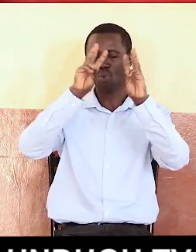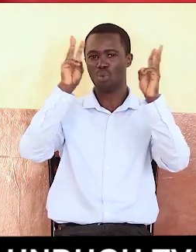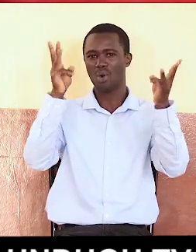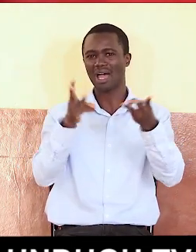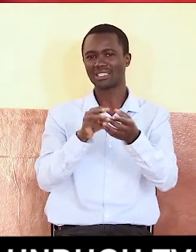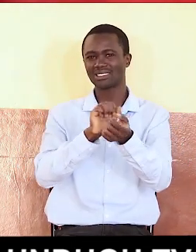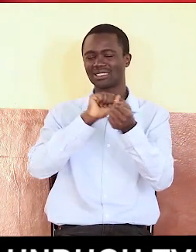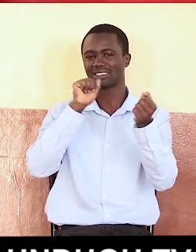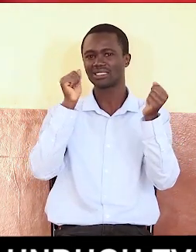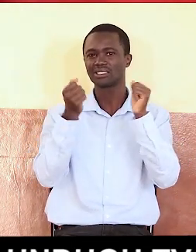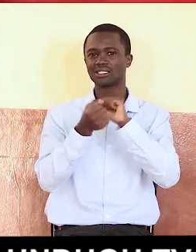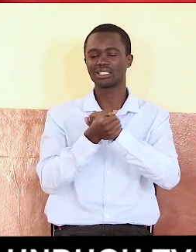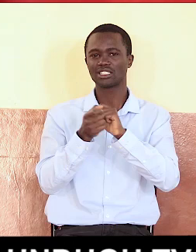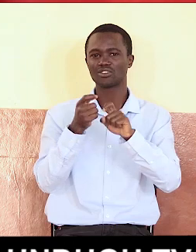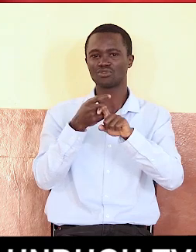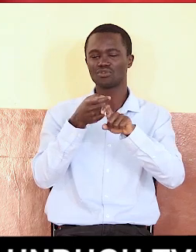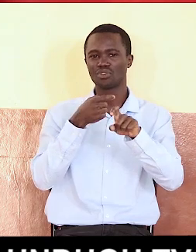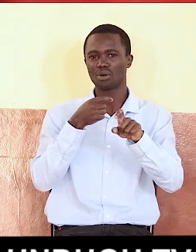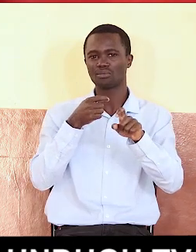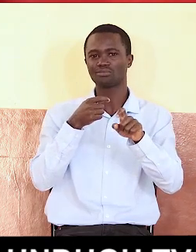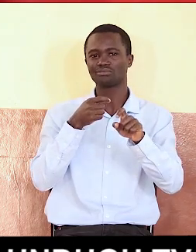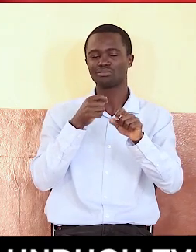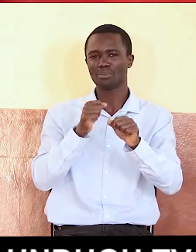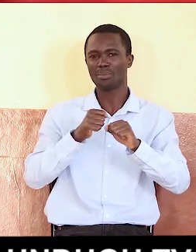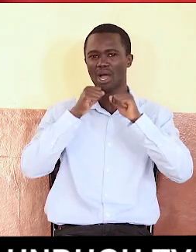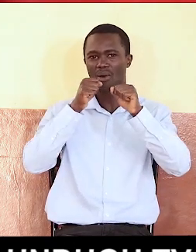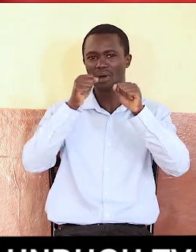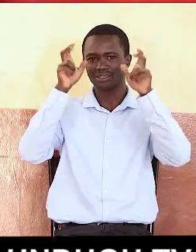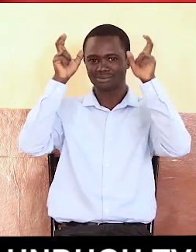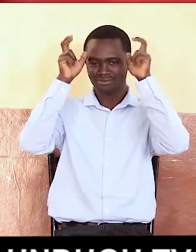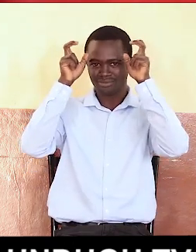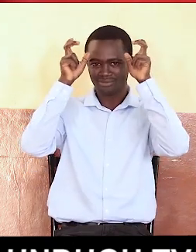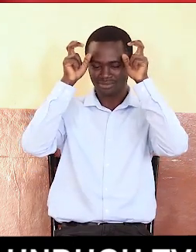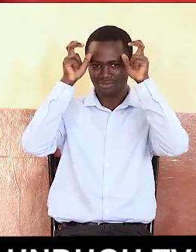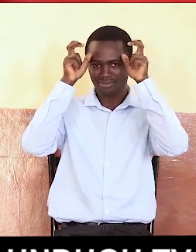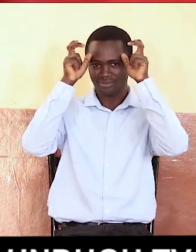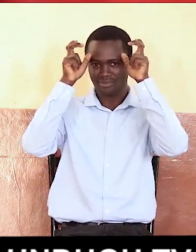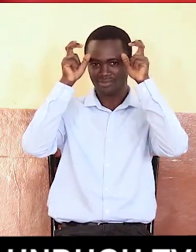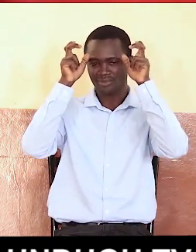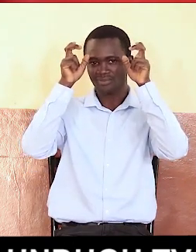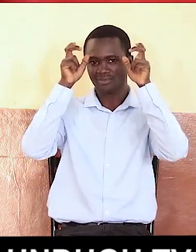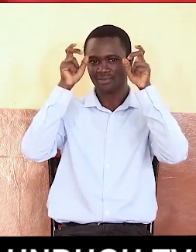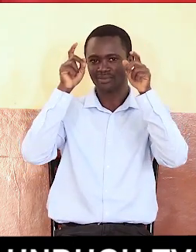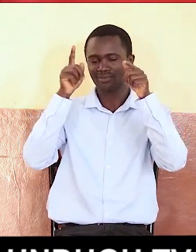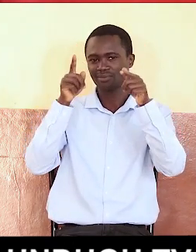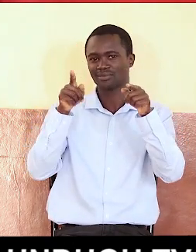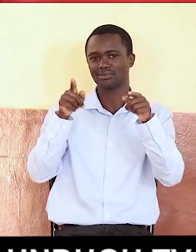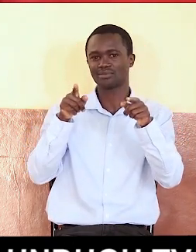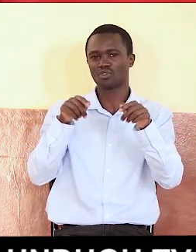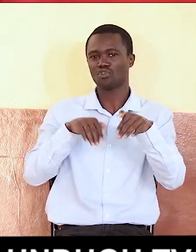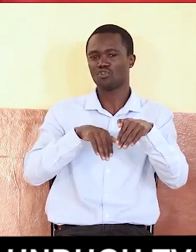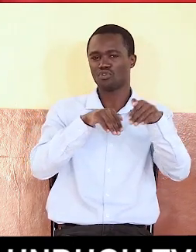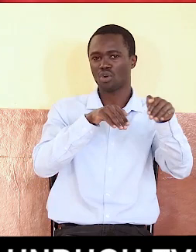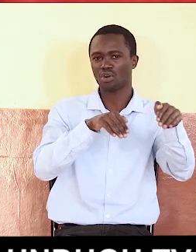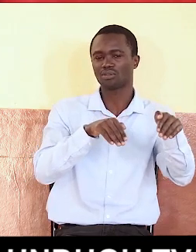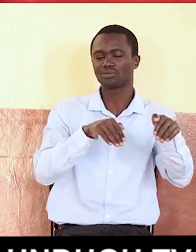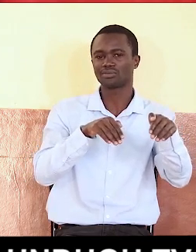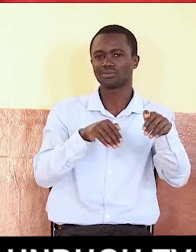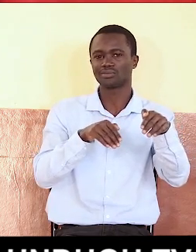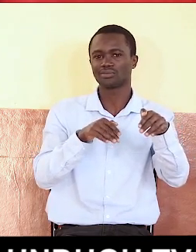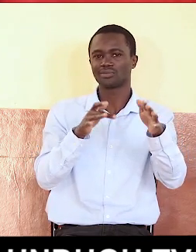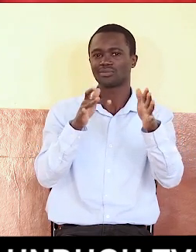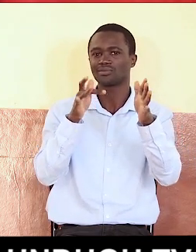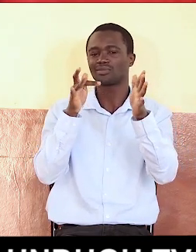ungeuke kutoka katika nguvu za giza na nguvu za shetani na wamfuate mwana wa pendo